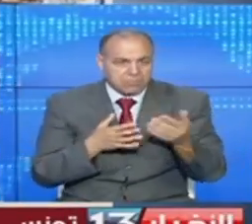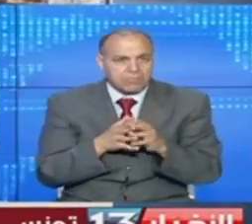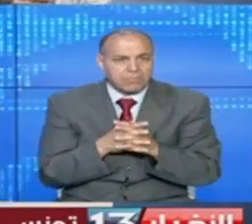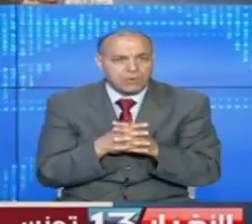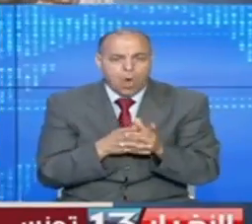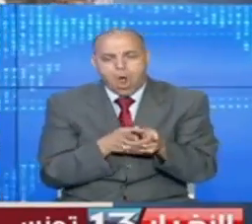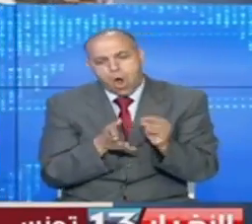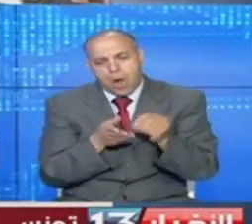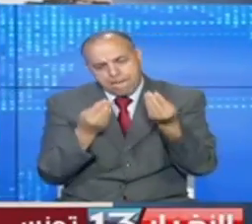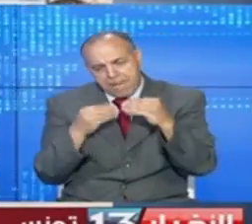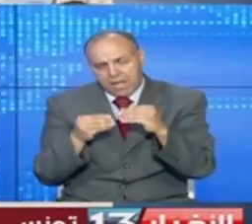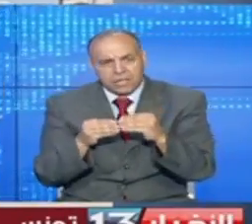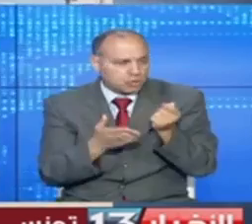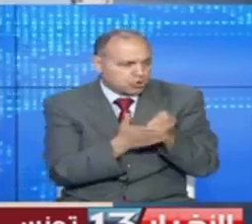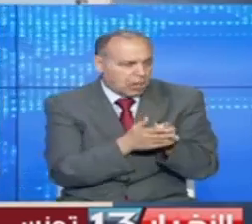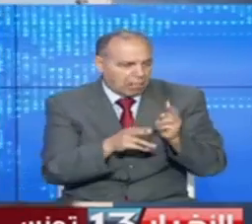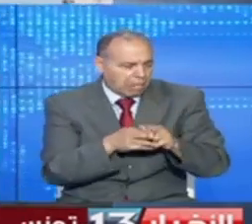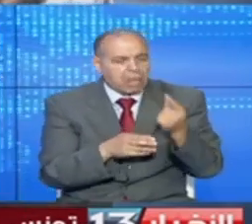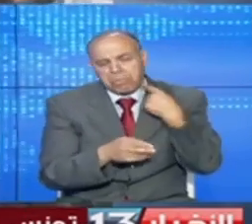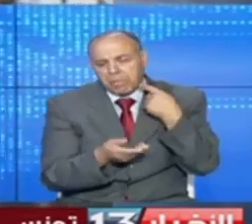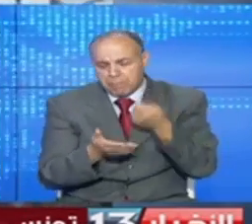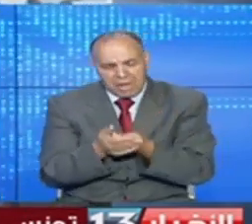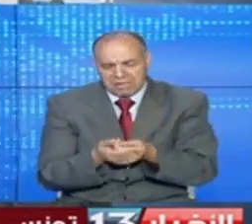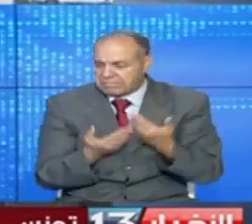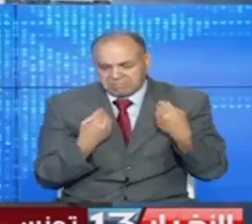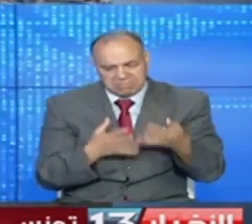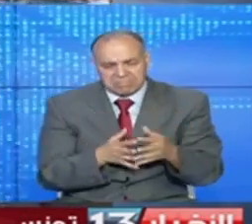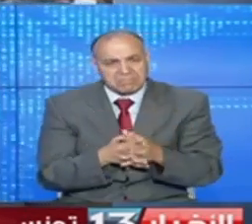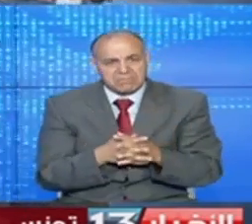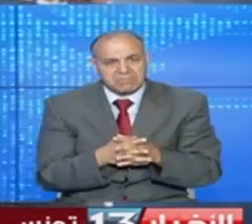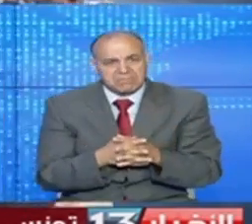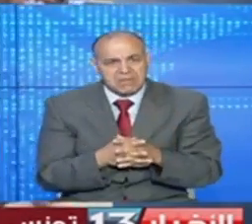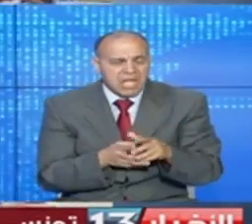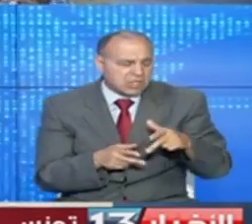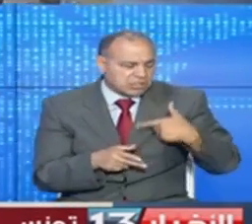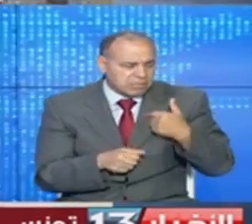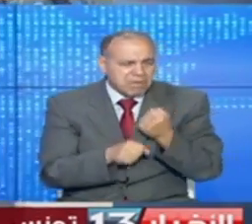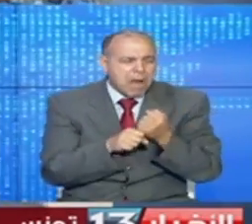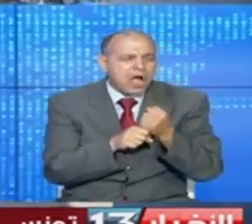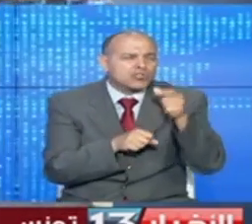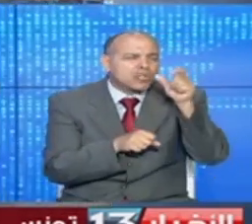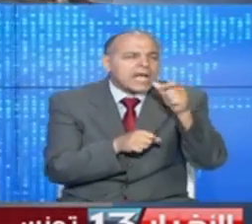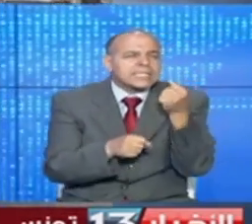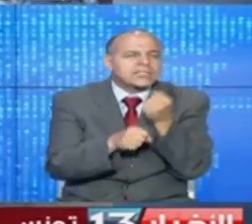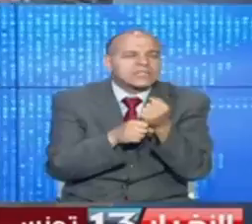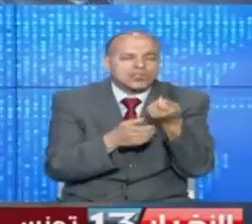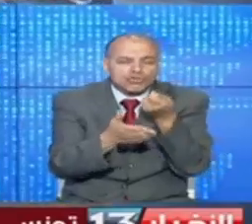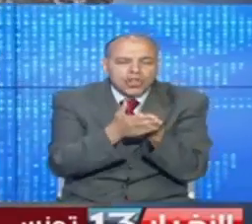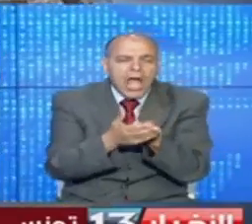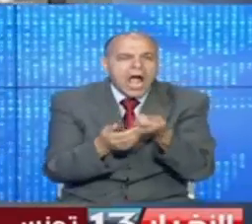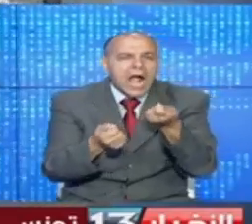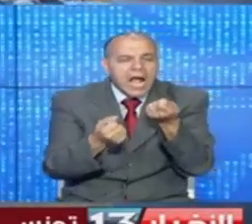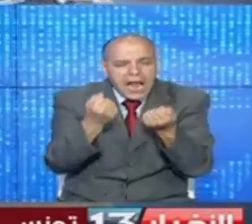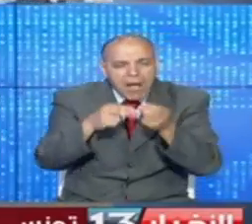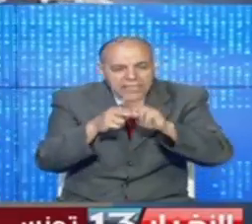عاودي بيها يشري شي يصلح وبعدين يخسر الوكيل يبي يحب يبيع بالغالي، وبعض الوكيل كي يجي يشري